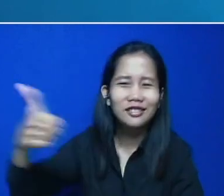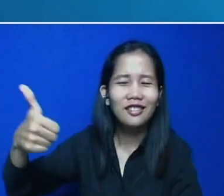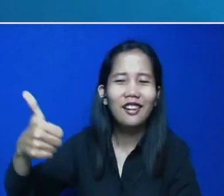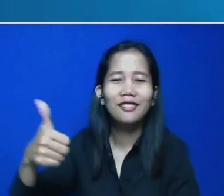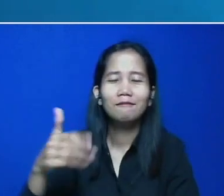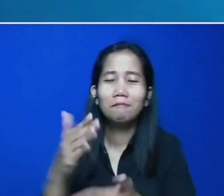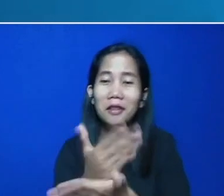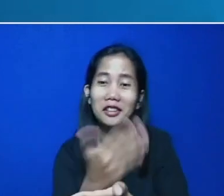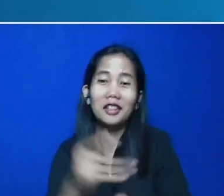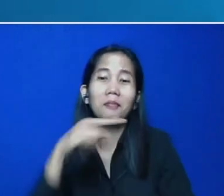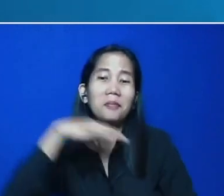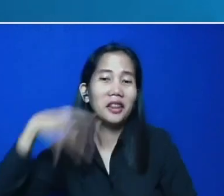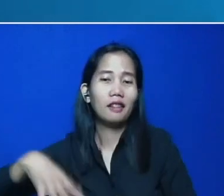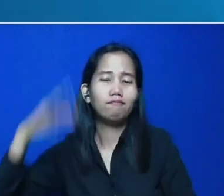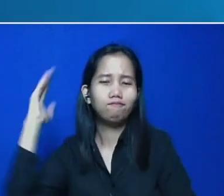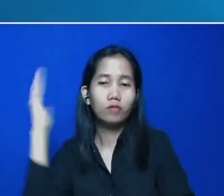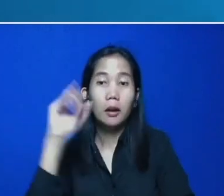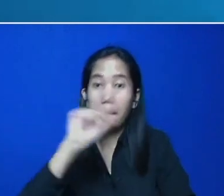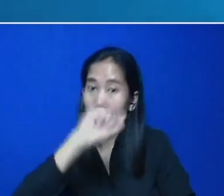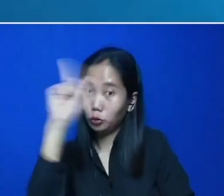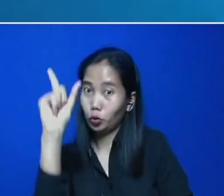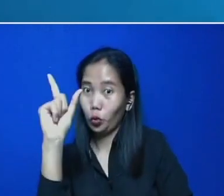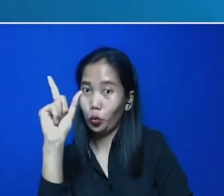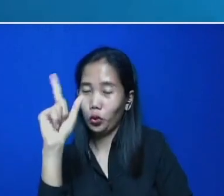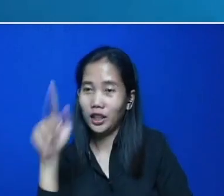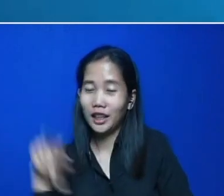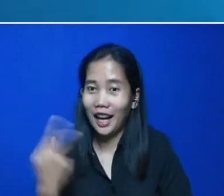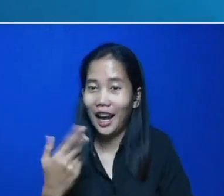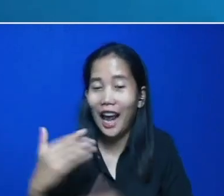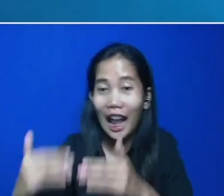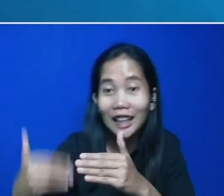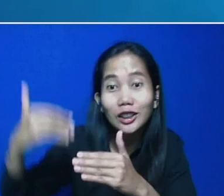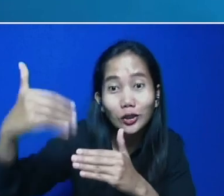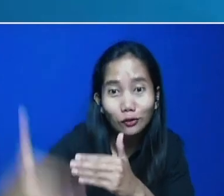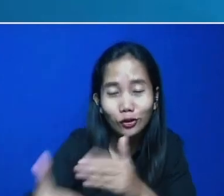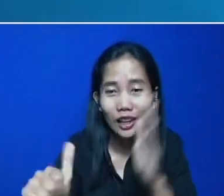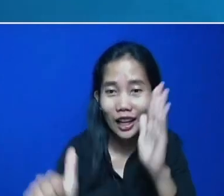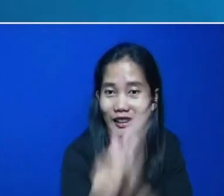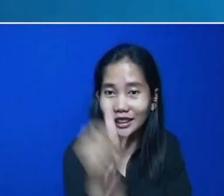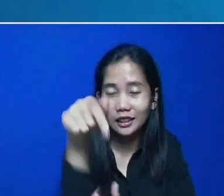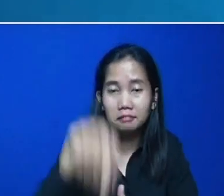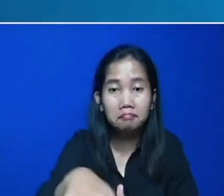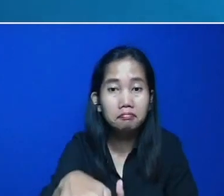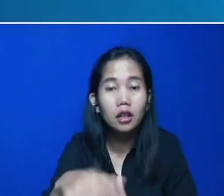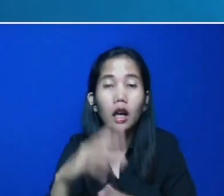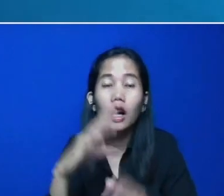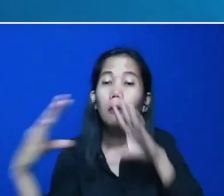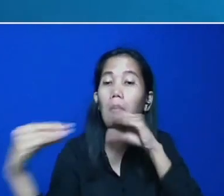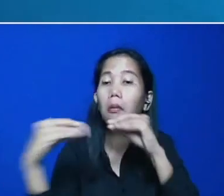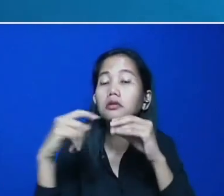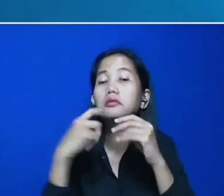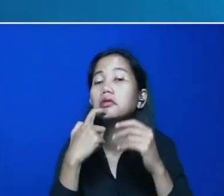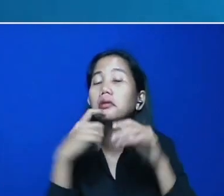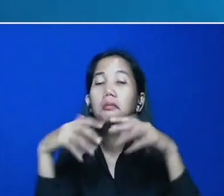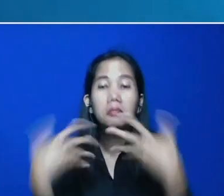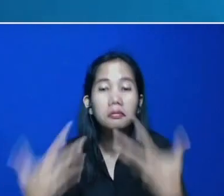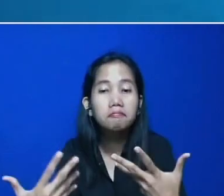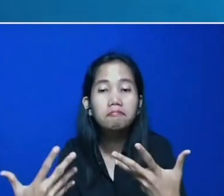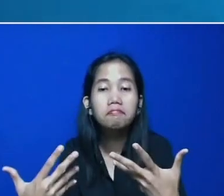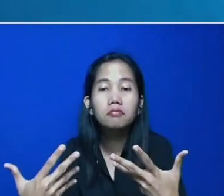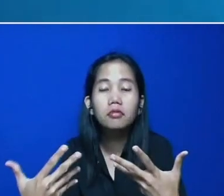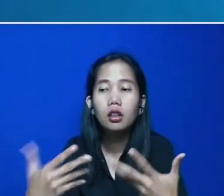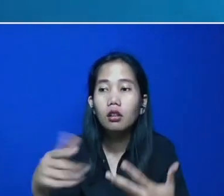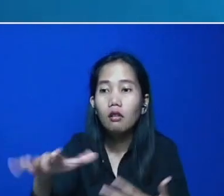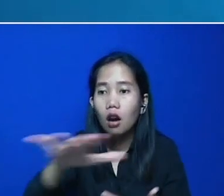akan lanjutkan acara kita ini judul pembahasan Besok adalah keadaan orang mati bagaimana